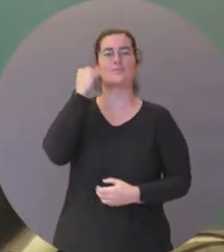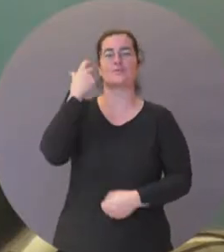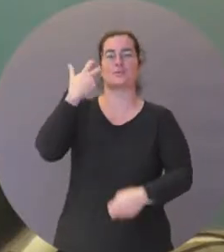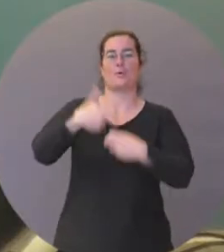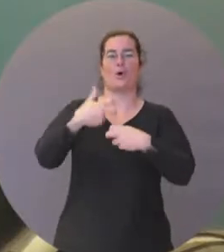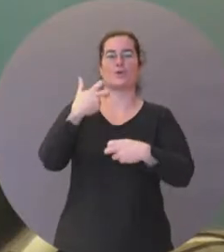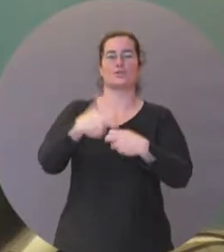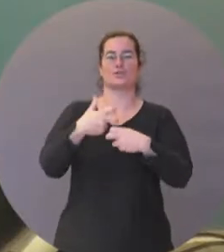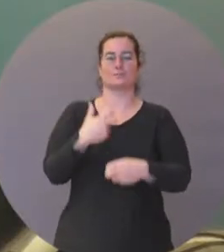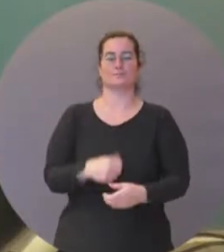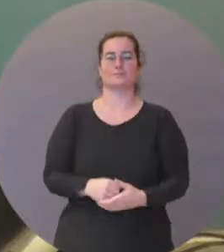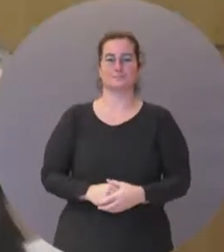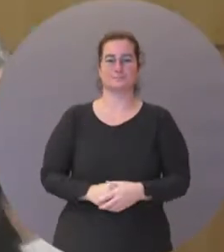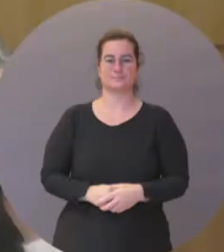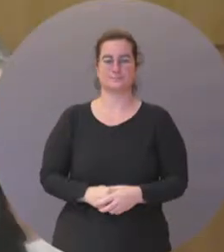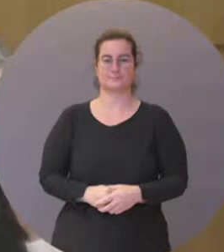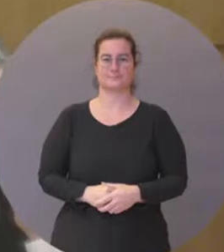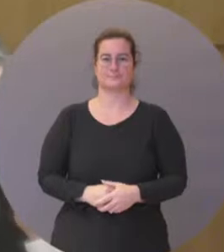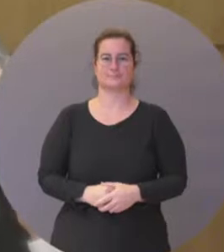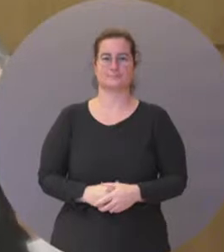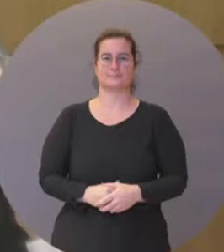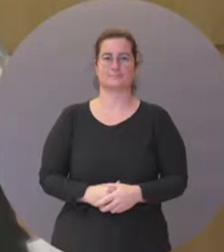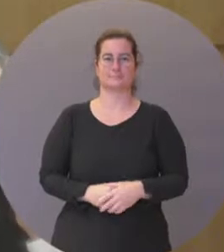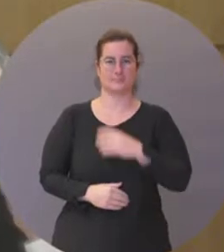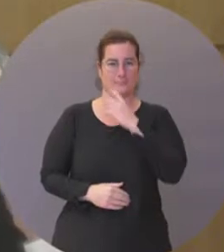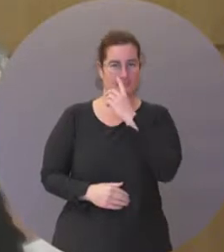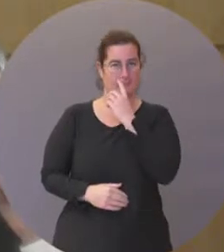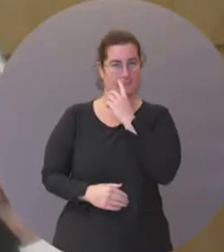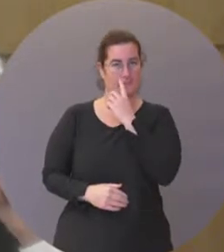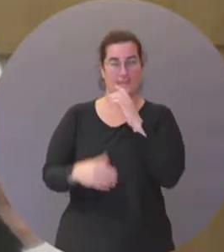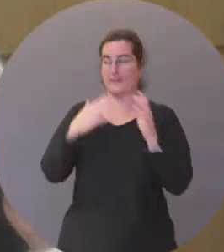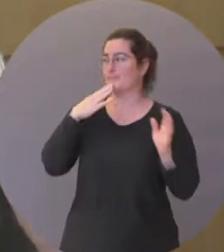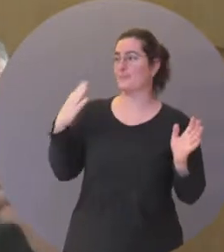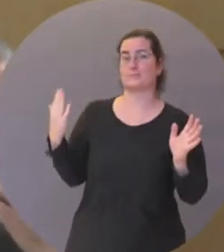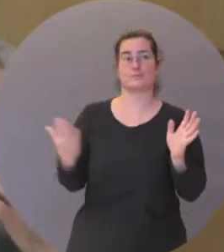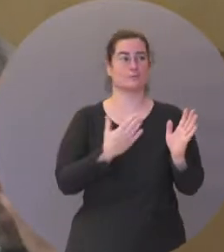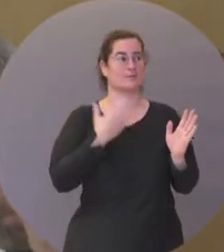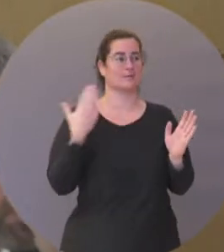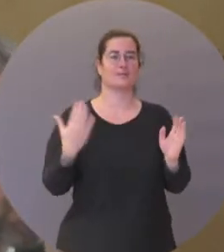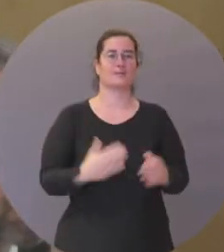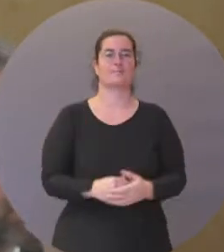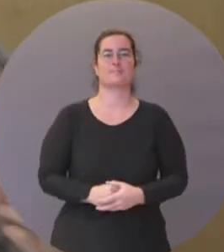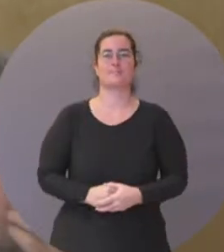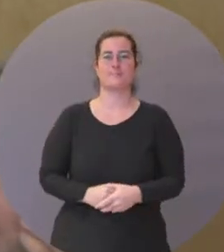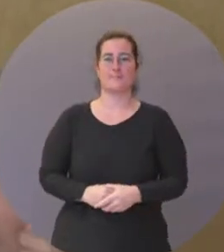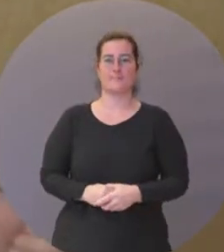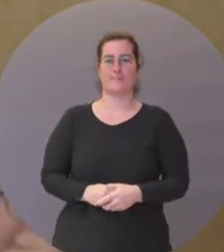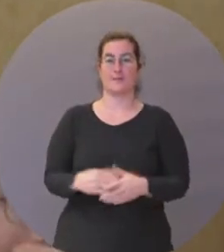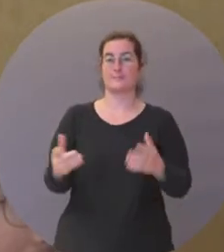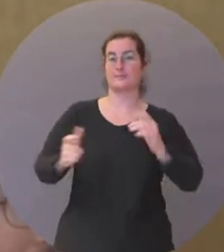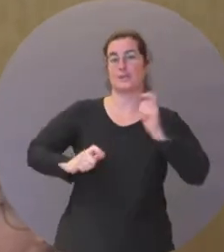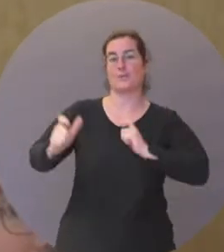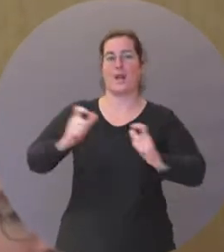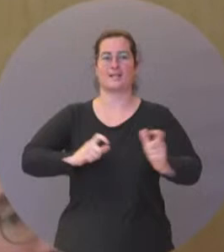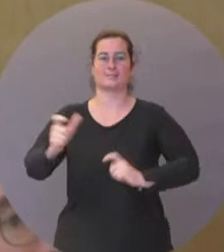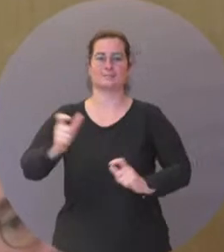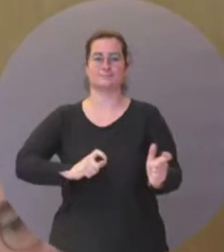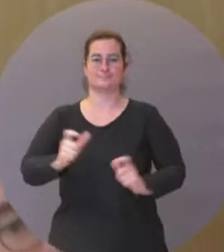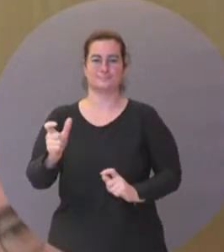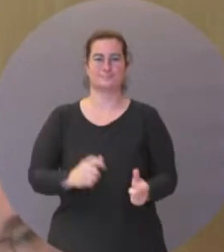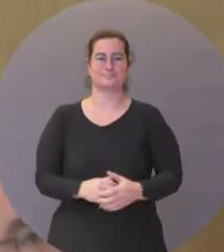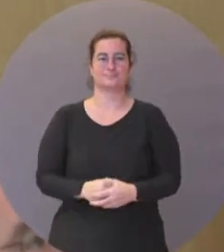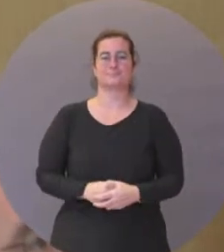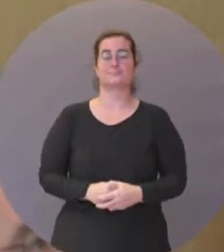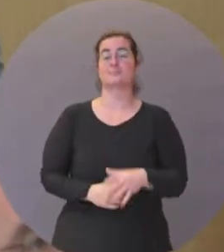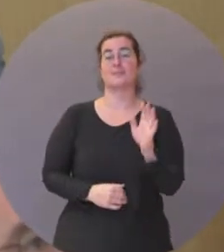suis en train de prendre des notes bonjour à toutes et tous bonjour monsieur le Président mes chers collègues effectivement